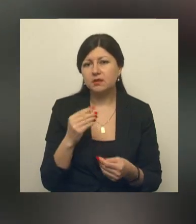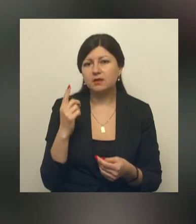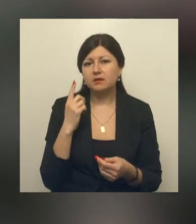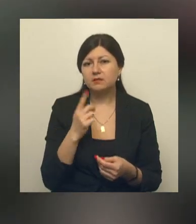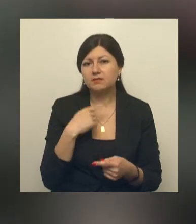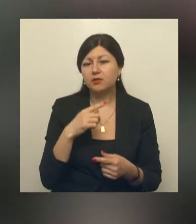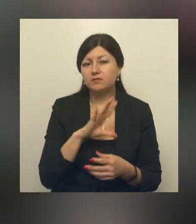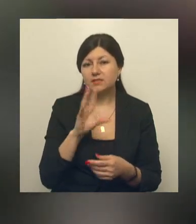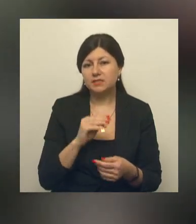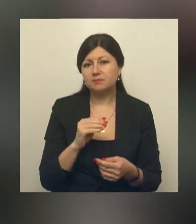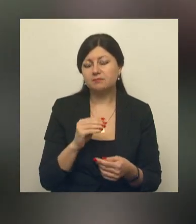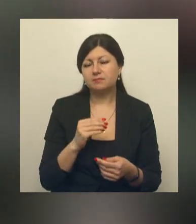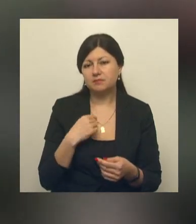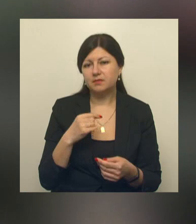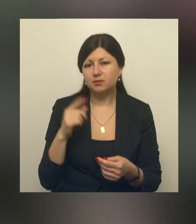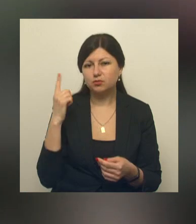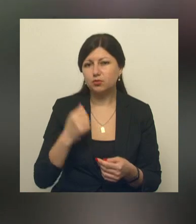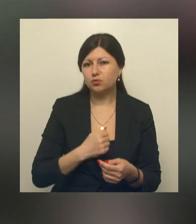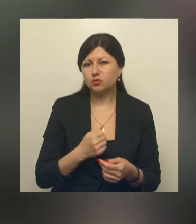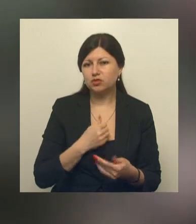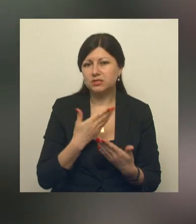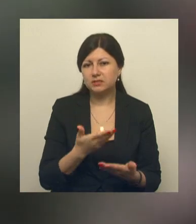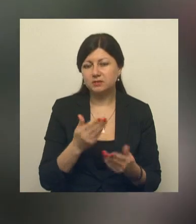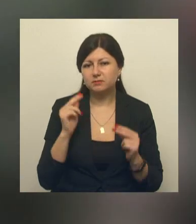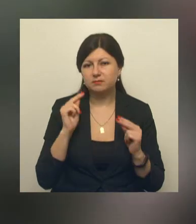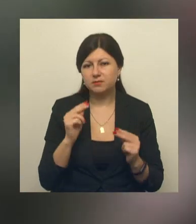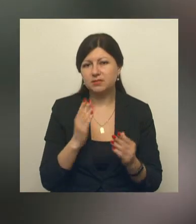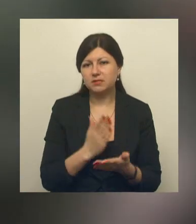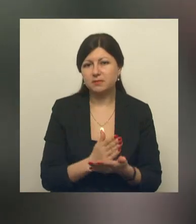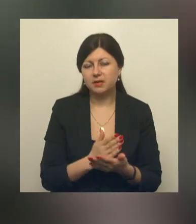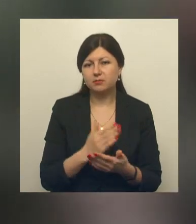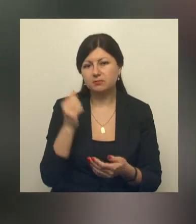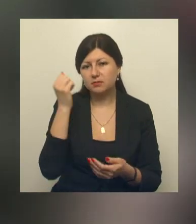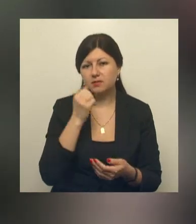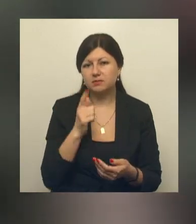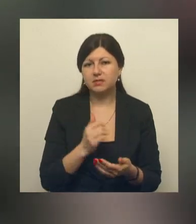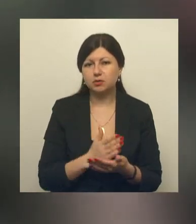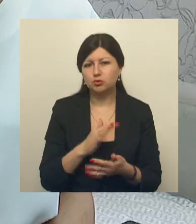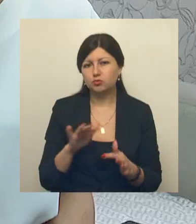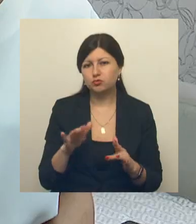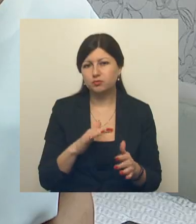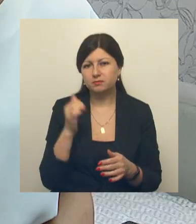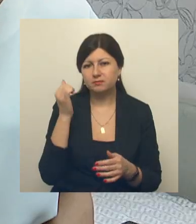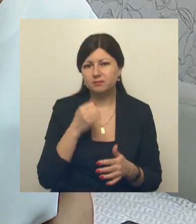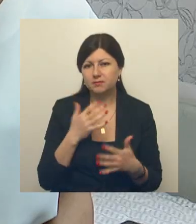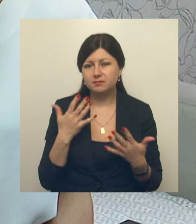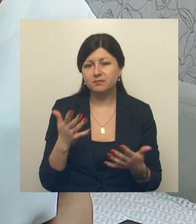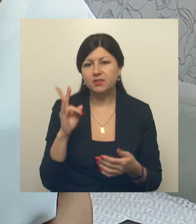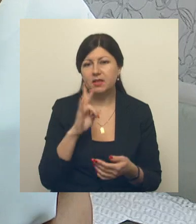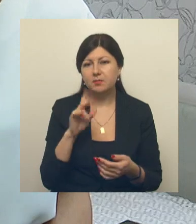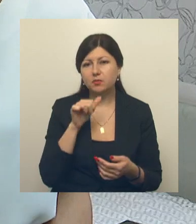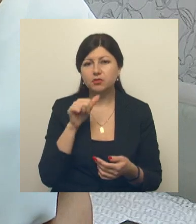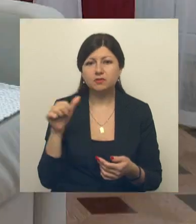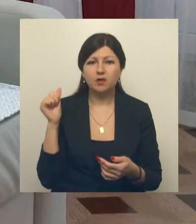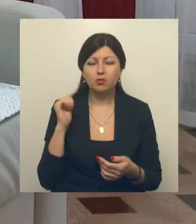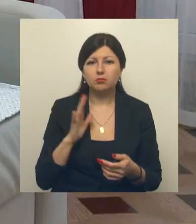всем. Честь имею служить с ним. Спасибо тебе за службу. Благодарю тебя. Стать строй. В ноябре прошлого года